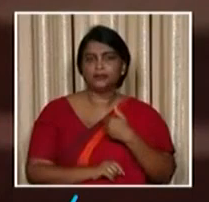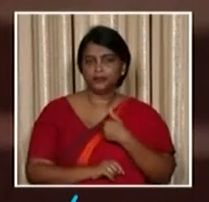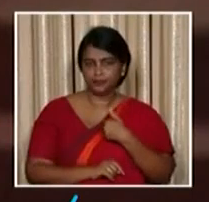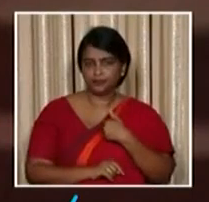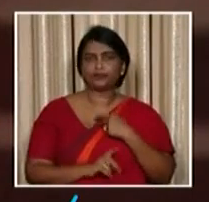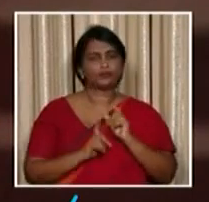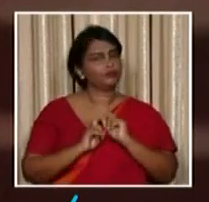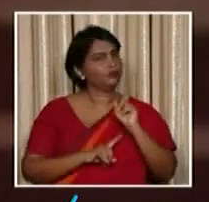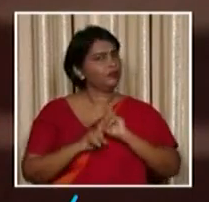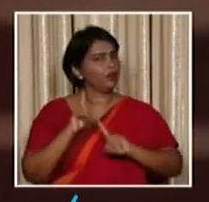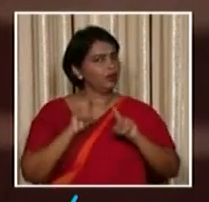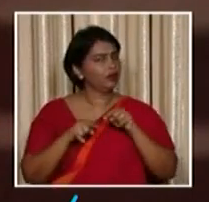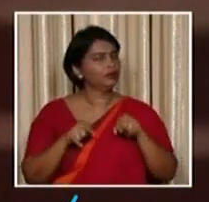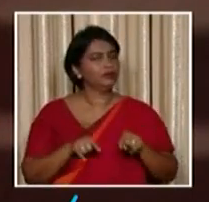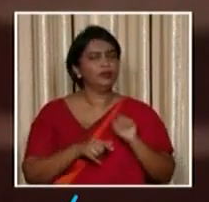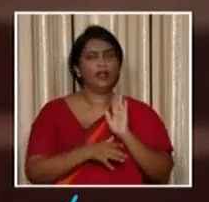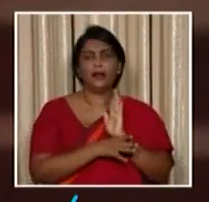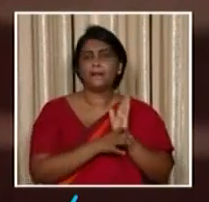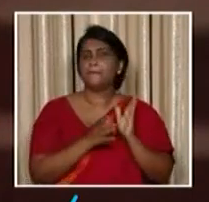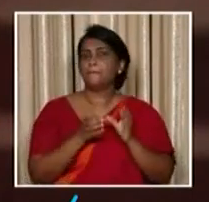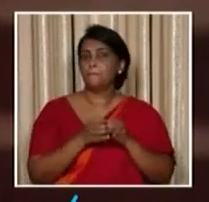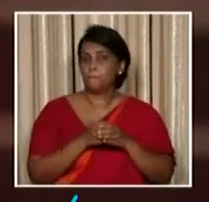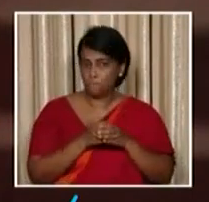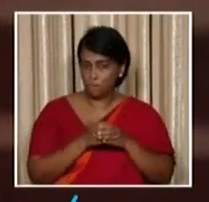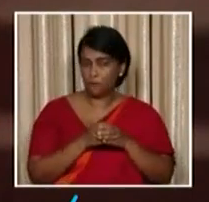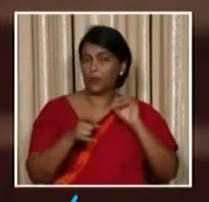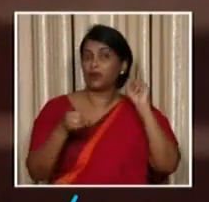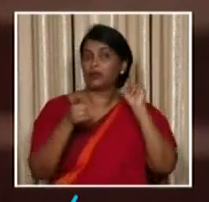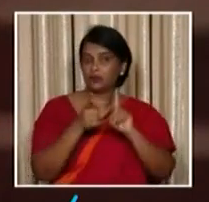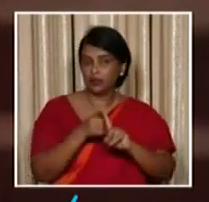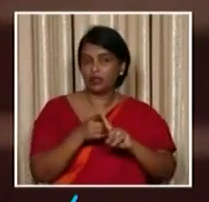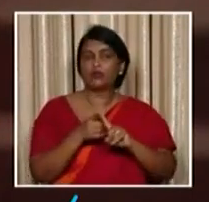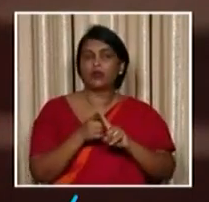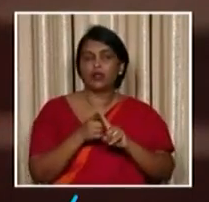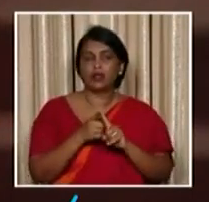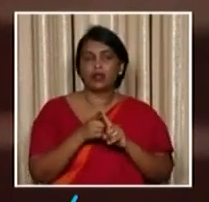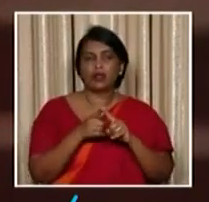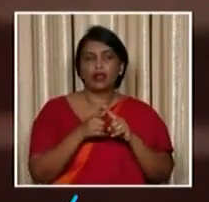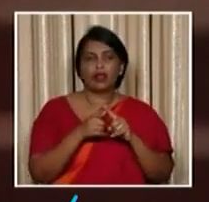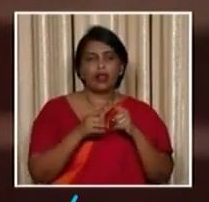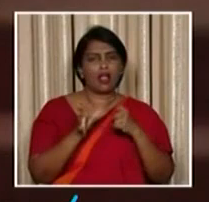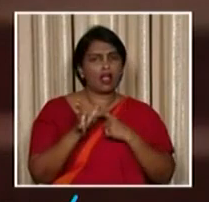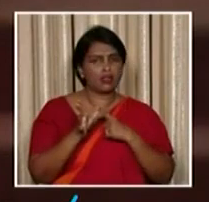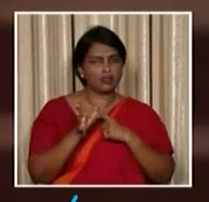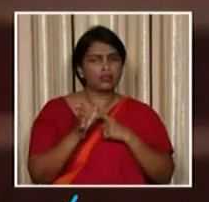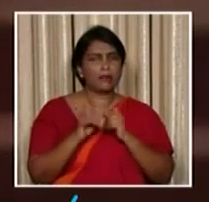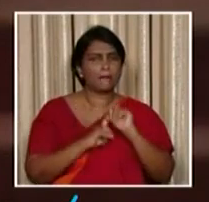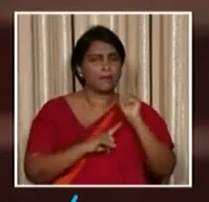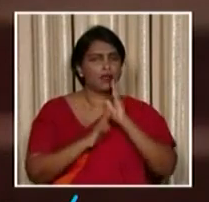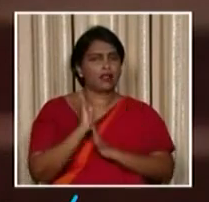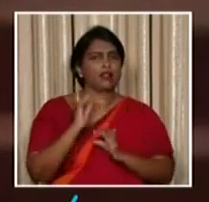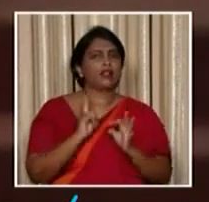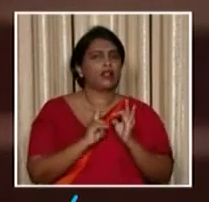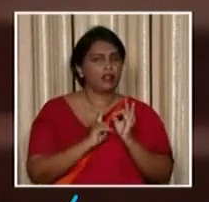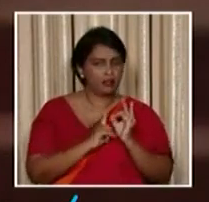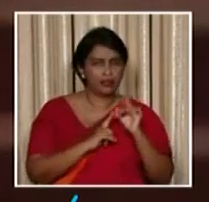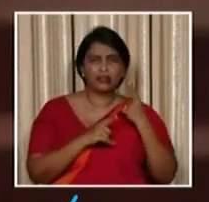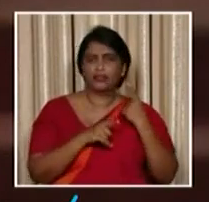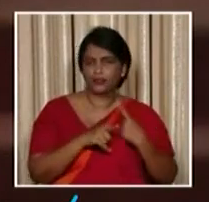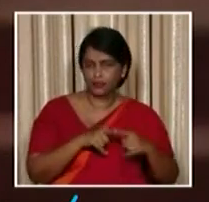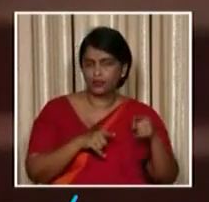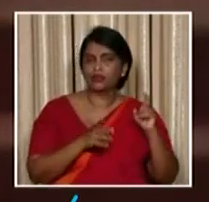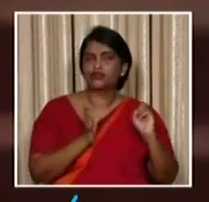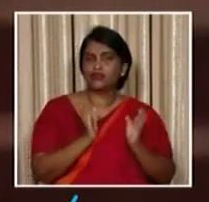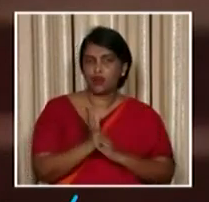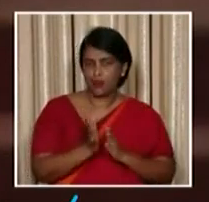මේ පාර්ලිමේන්තුව ශ්‍රී ලංකා නිදහස් පක්ෂයෙන් තරග කරේ අංගජන් ගරු පාර්ලිමේන්තු මන්ත්‍රීතුමා පමණයි. එතුමා මේ කාර්ක